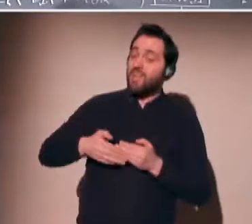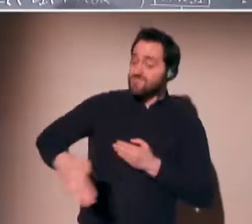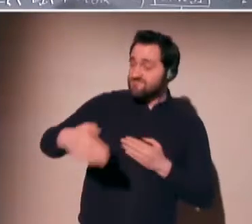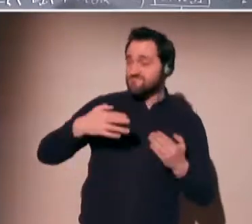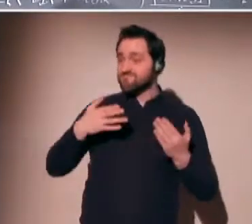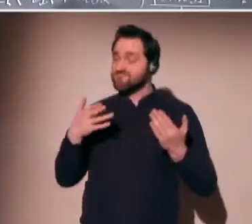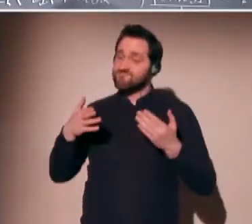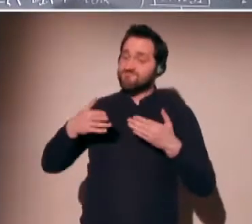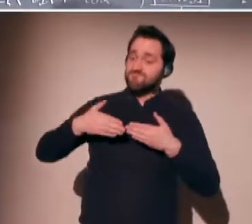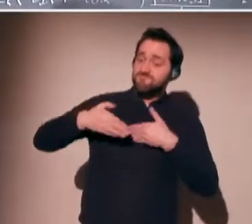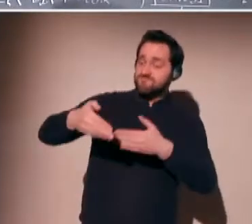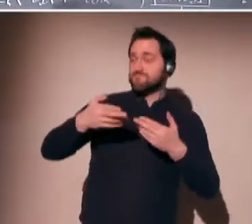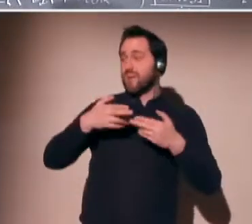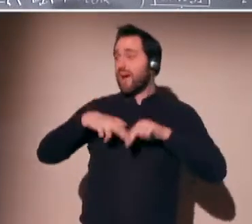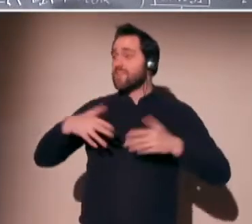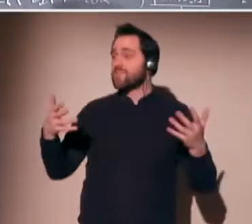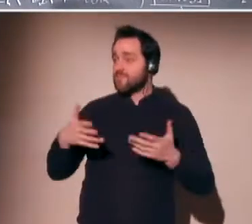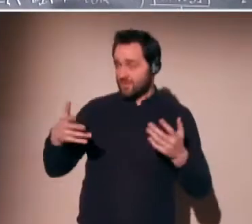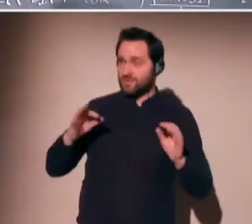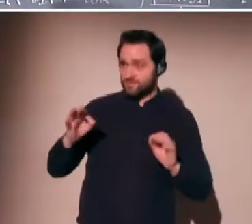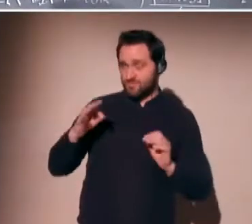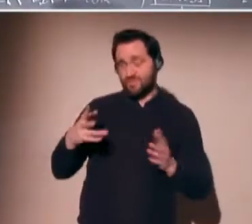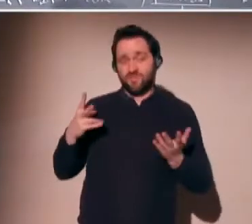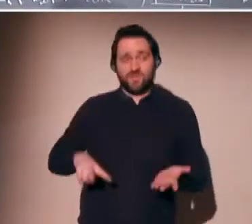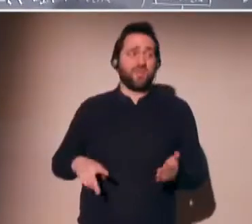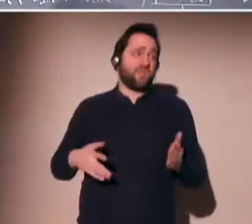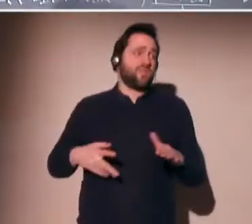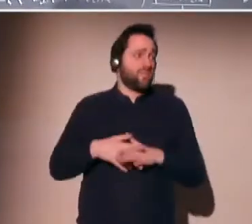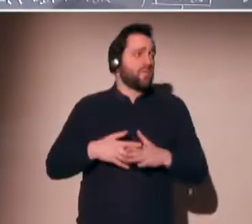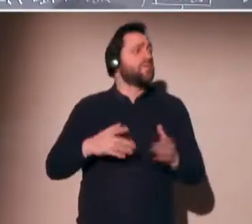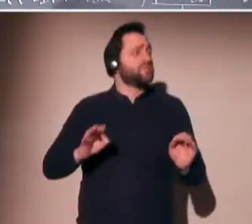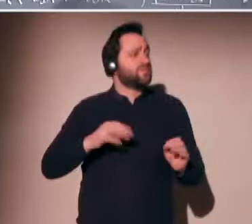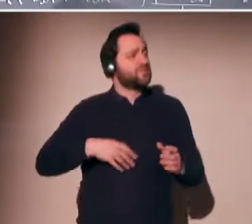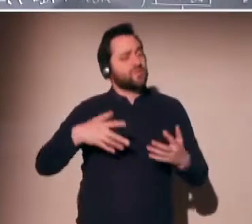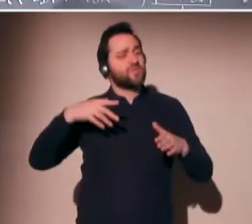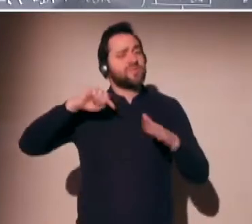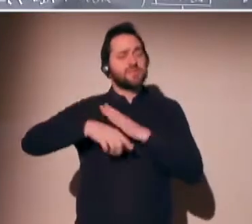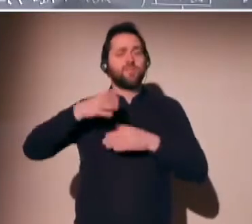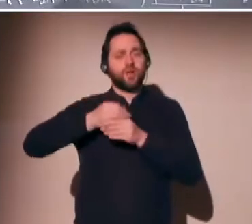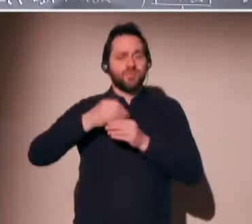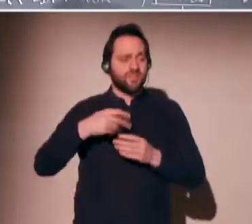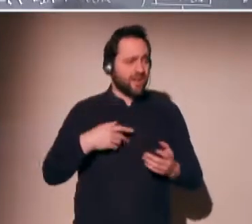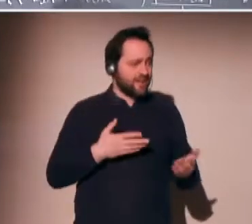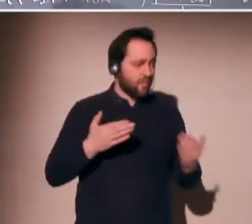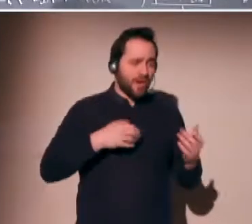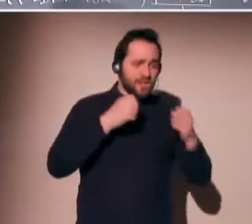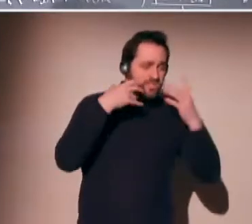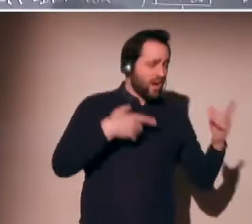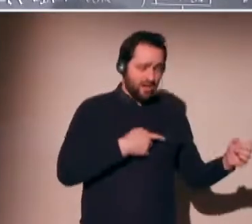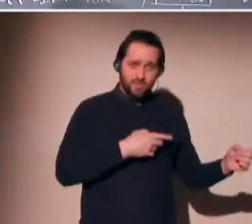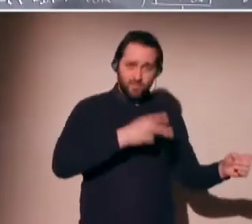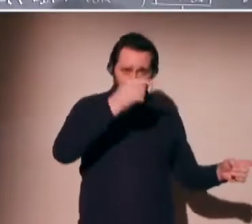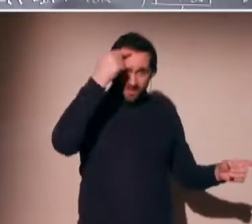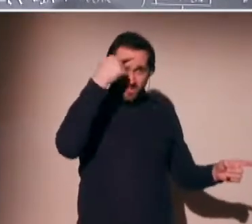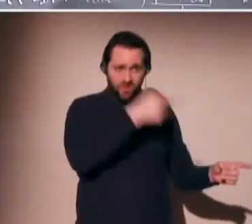systèmes dits intelligents n'ont en fait même pas le sens commun d'un chat ou de, je ne sais pas quel animal on pourrait prendre, une araignée pour faire plaisir à